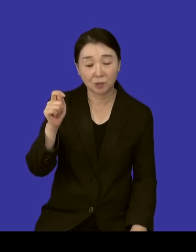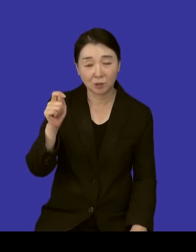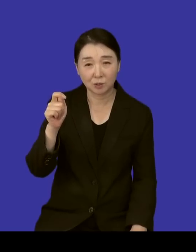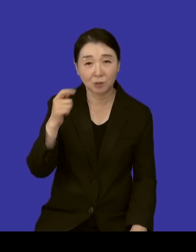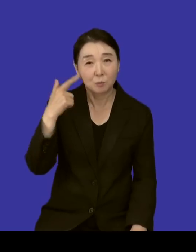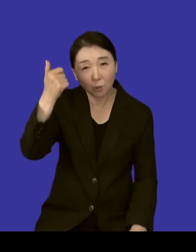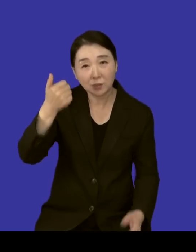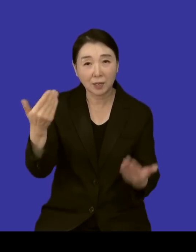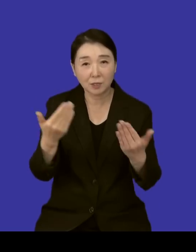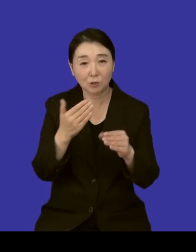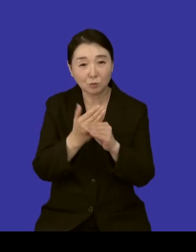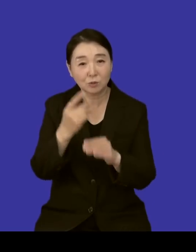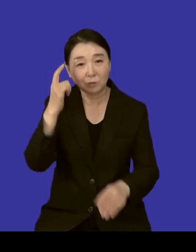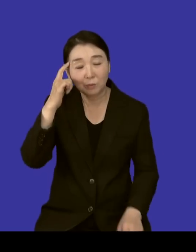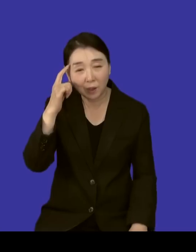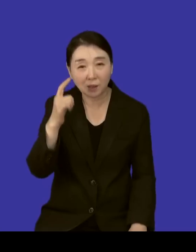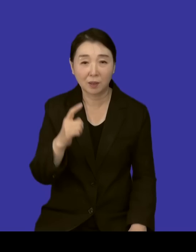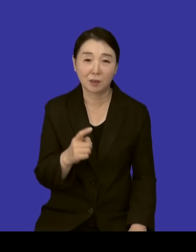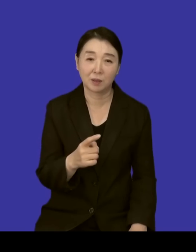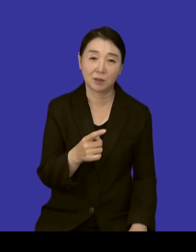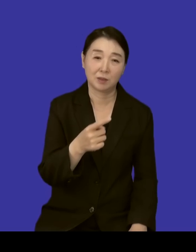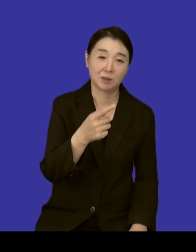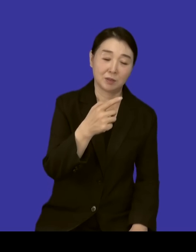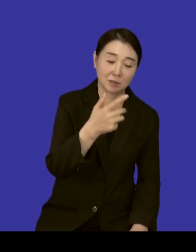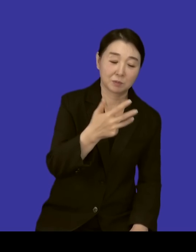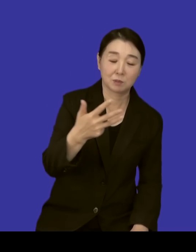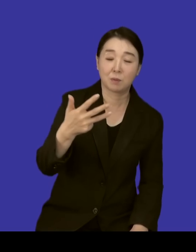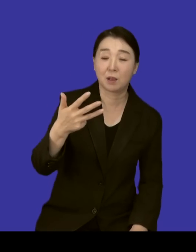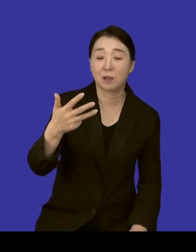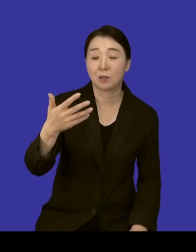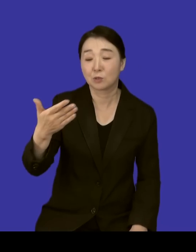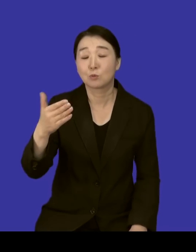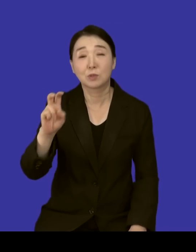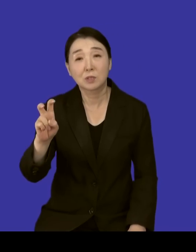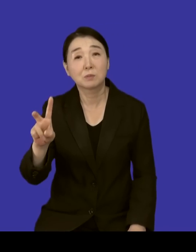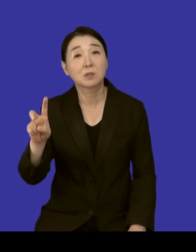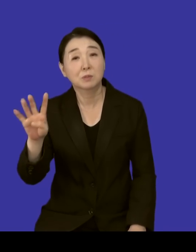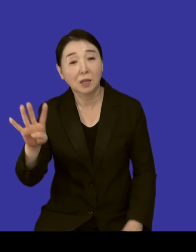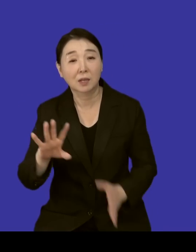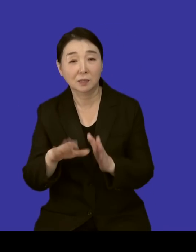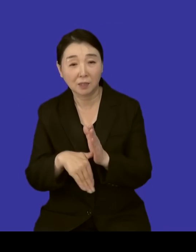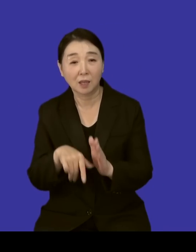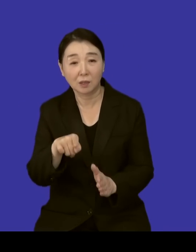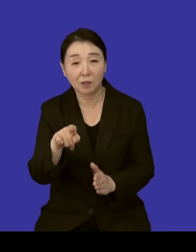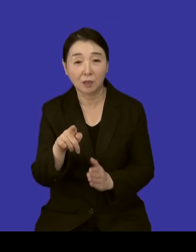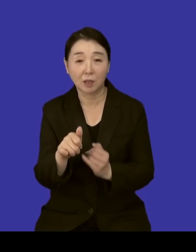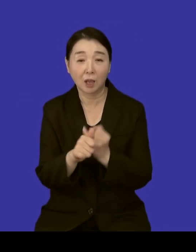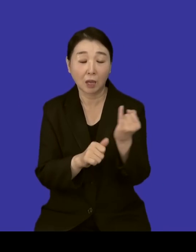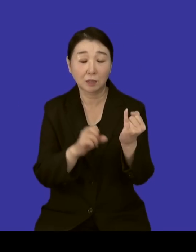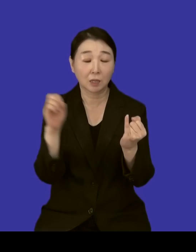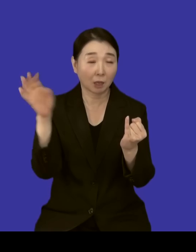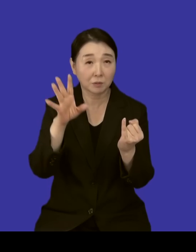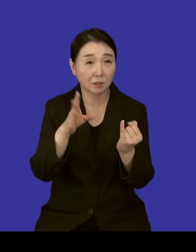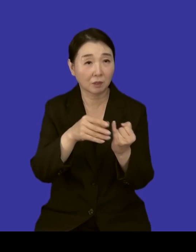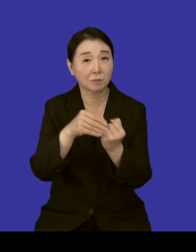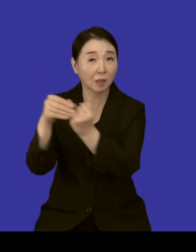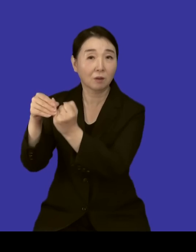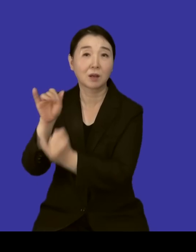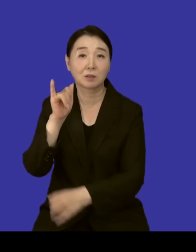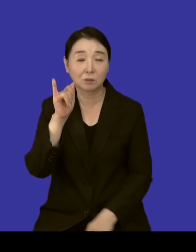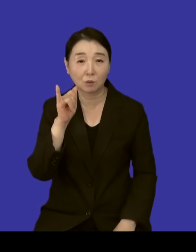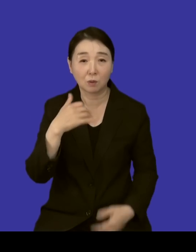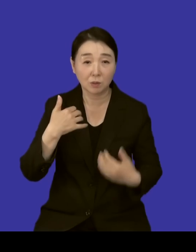발판이겠군요. 그 18, 19, 20서부터 24장은 에스겔 아내를 하루아침에 데려가는 장면이 나오는 거예요.